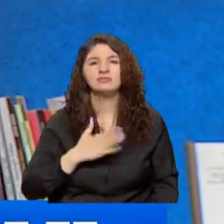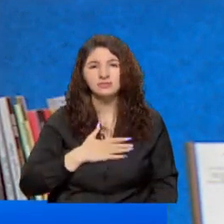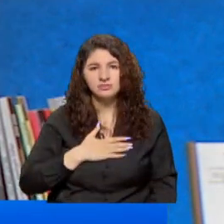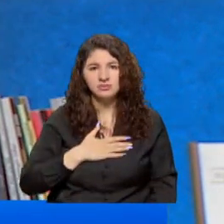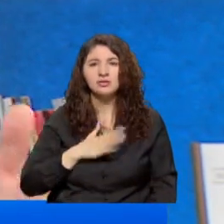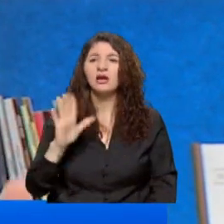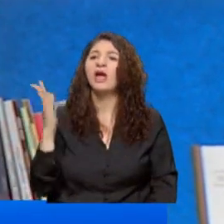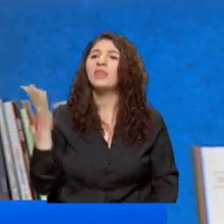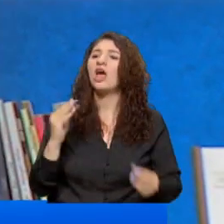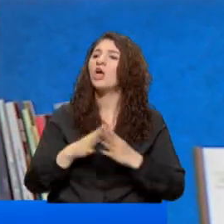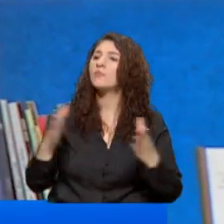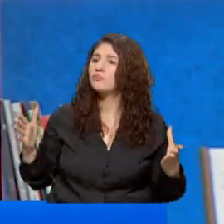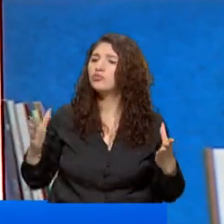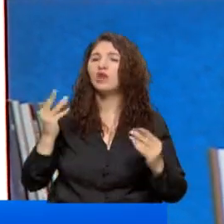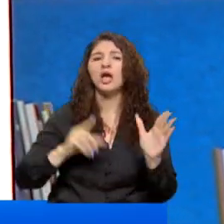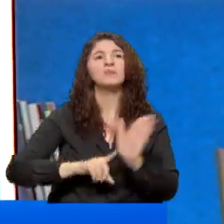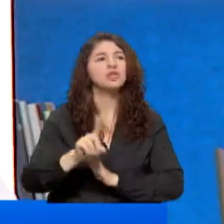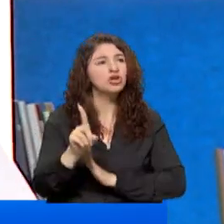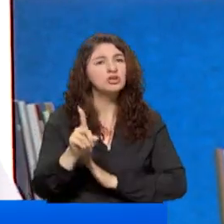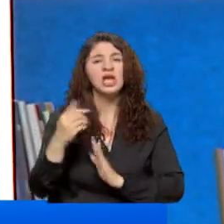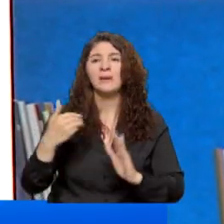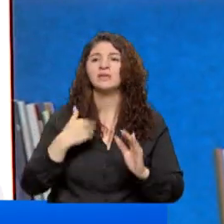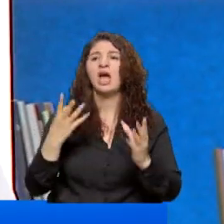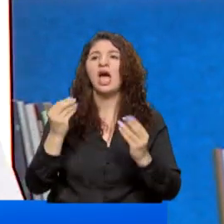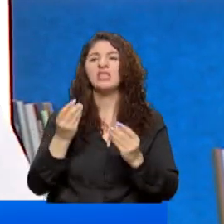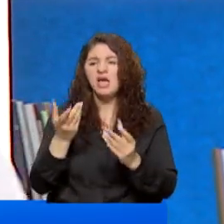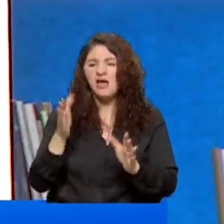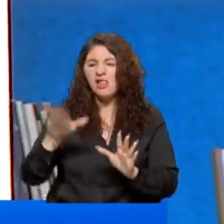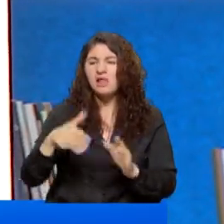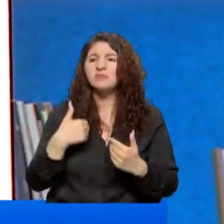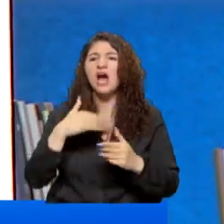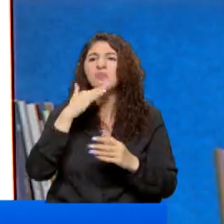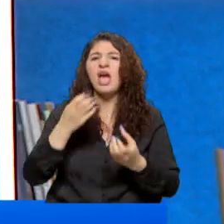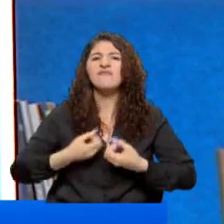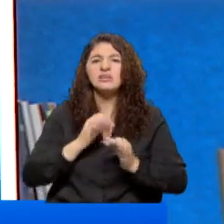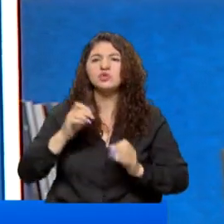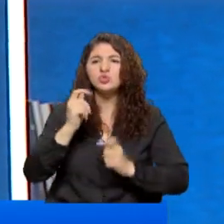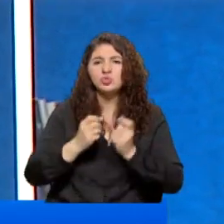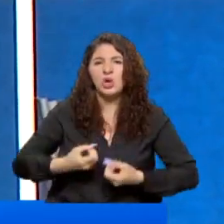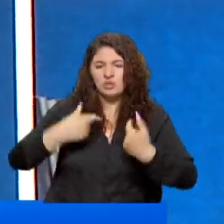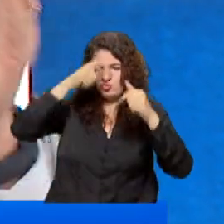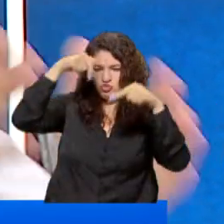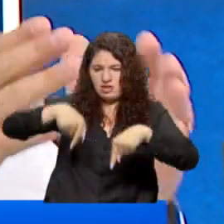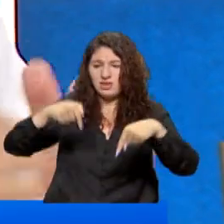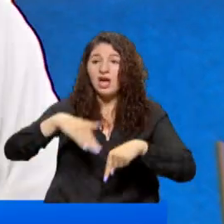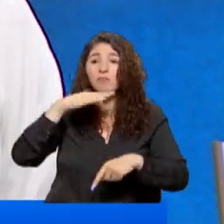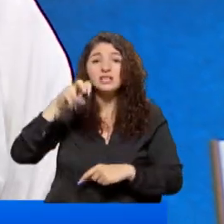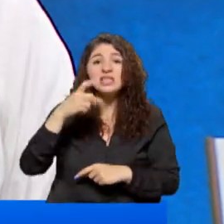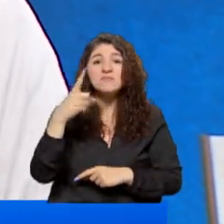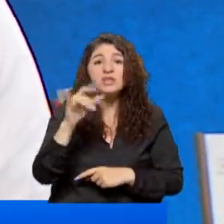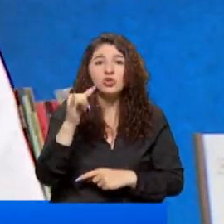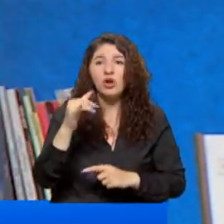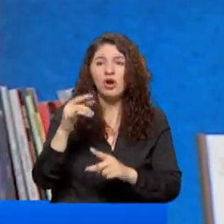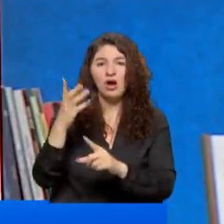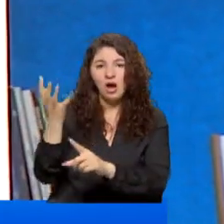yani ne en büyüğüne en başarısız Biz en verimsiz Avrupa'nın en verimsiz süt üretimi Türkiye'de Avrupalı 8 bin